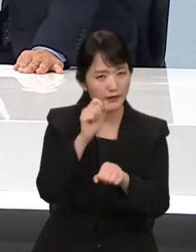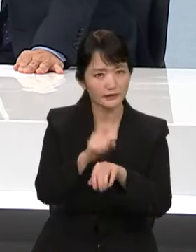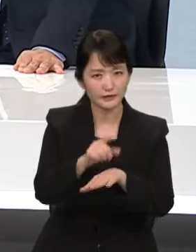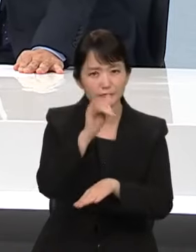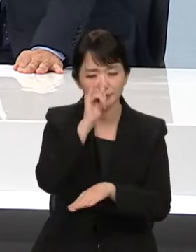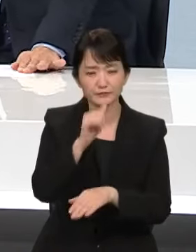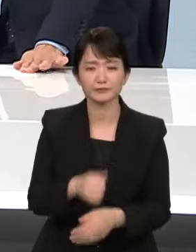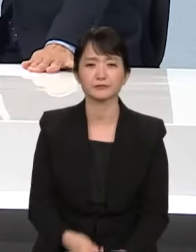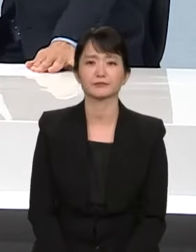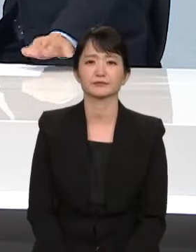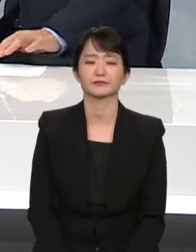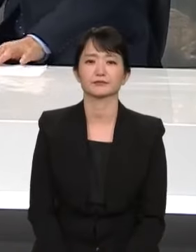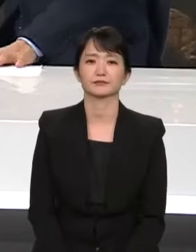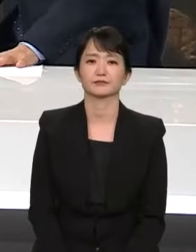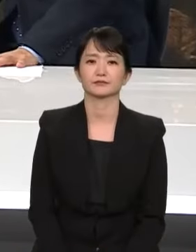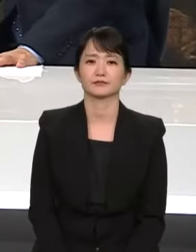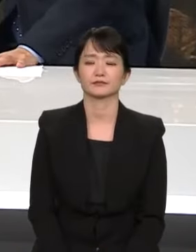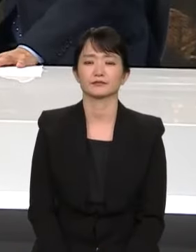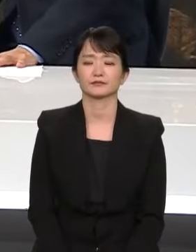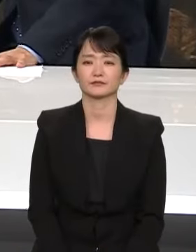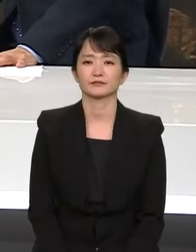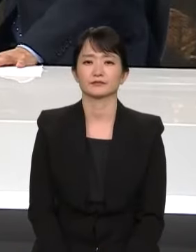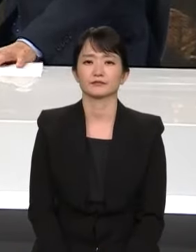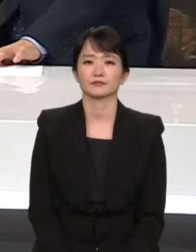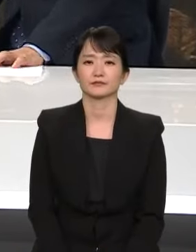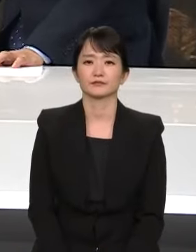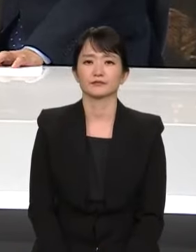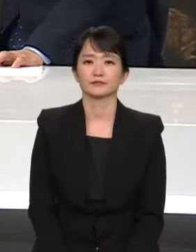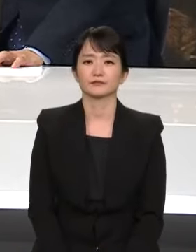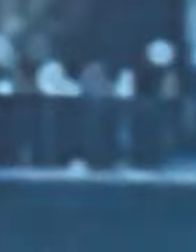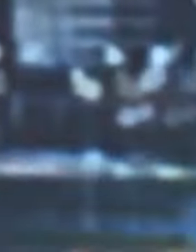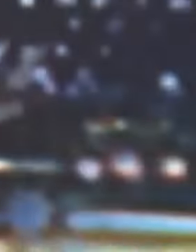했습니다. 알겠습니다. 오늘은 여기까지 들어보겠습니다. 이성대 기자였습니다.